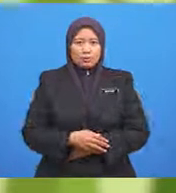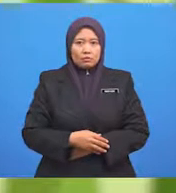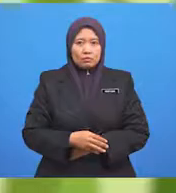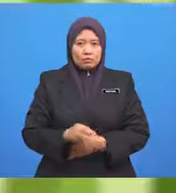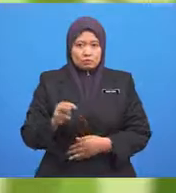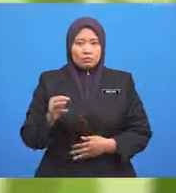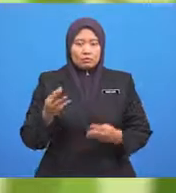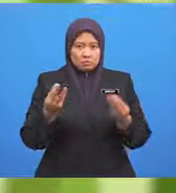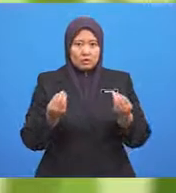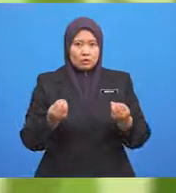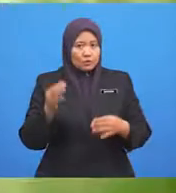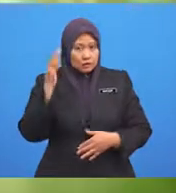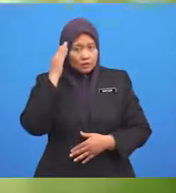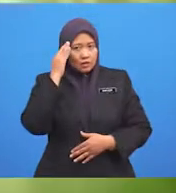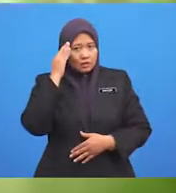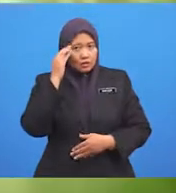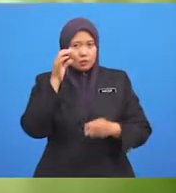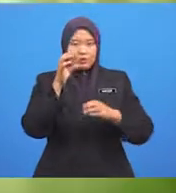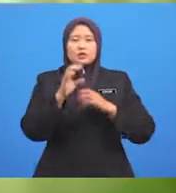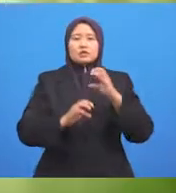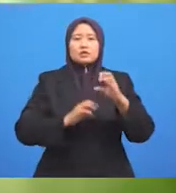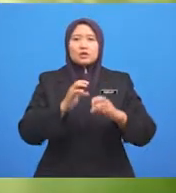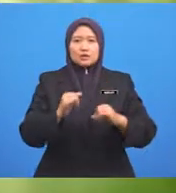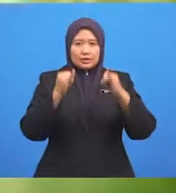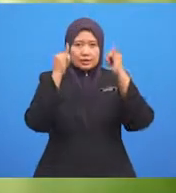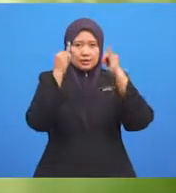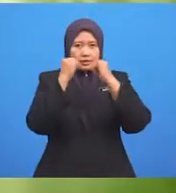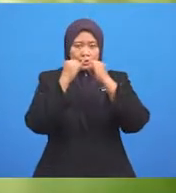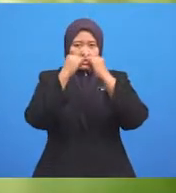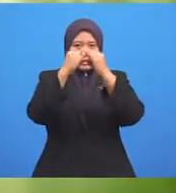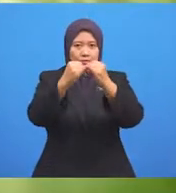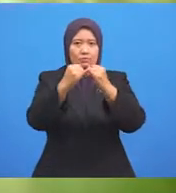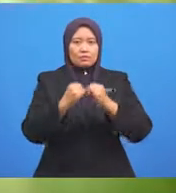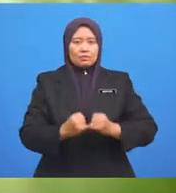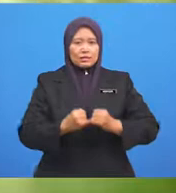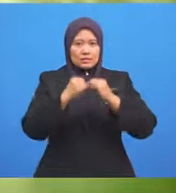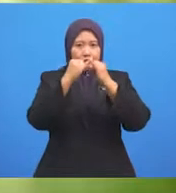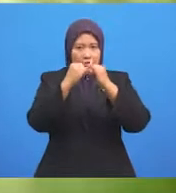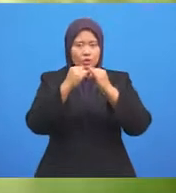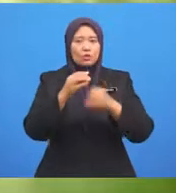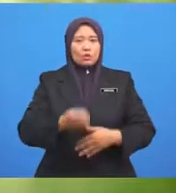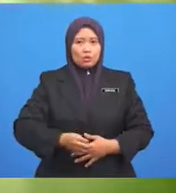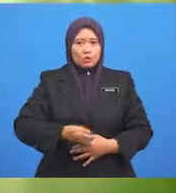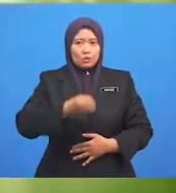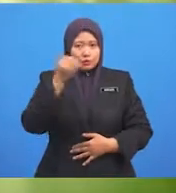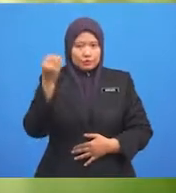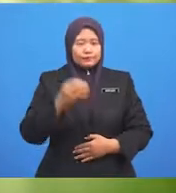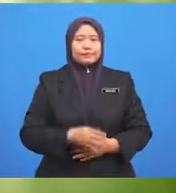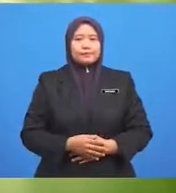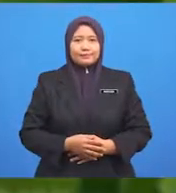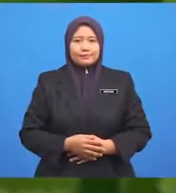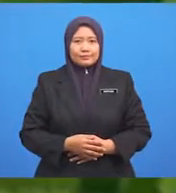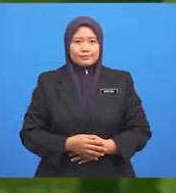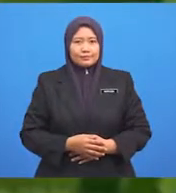ciri-ciri istimewa buluh? Baik, cikgu ingin berkongsi sedikit antara ciri istimewa